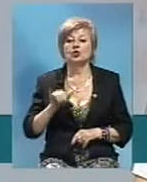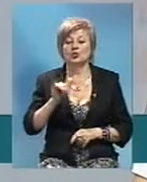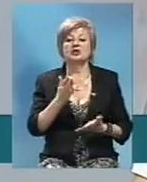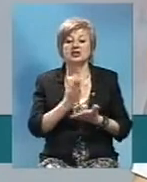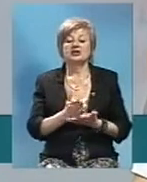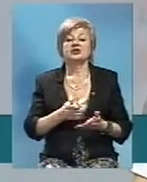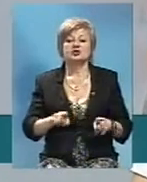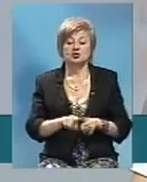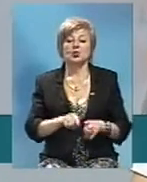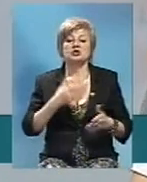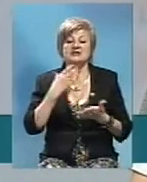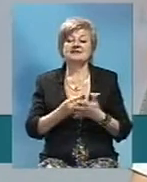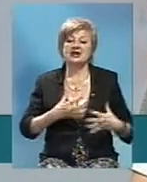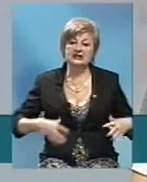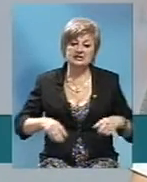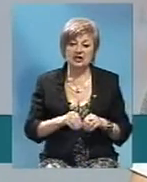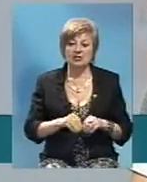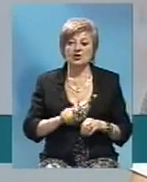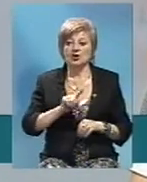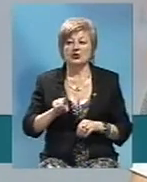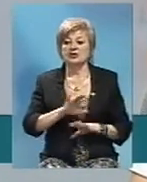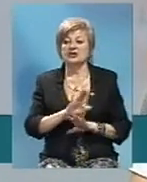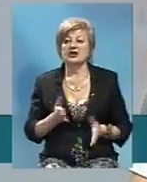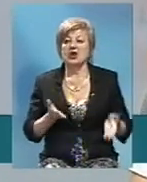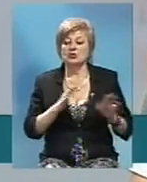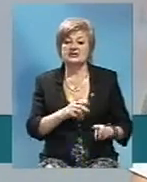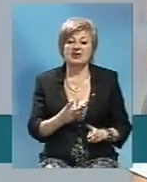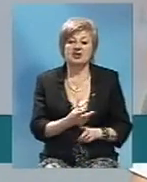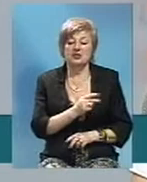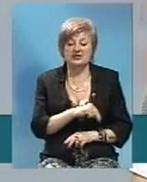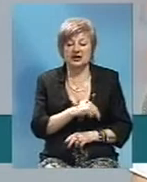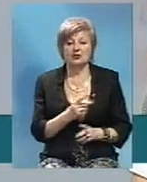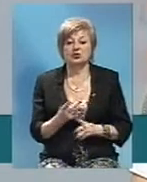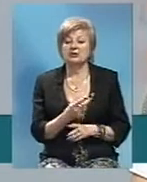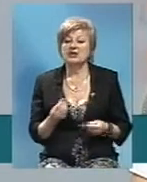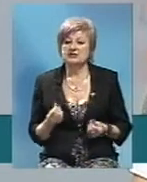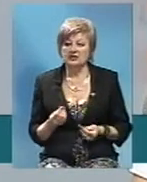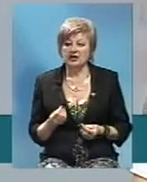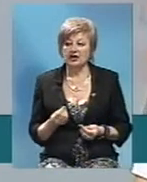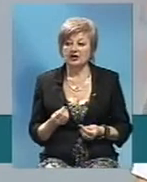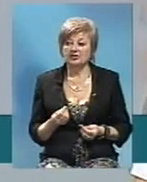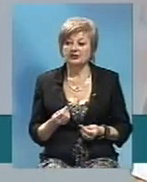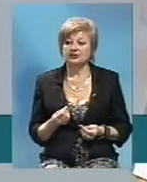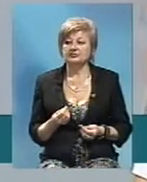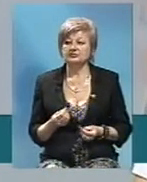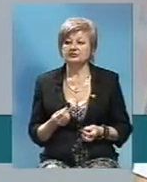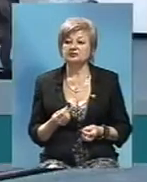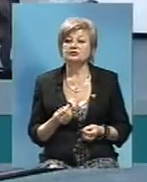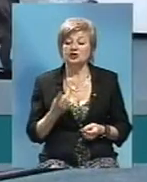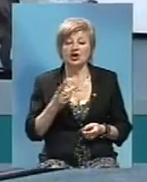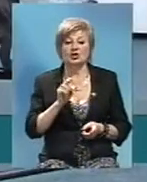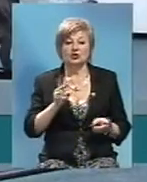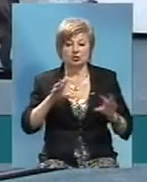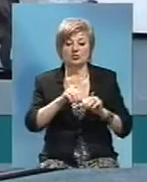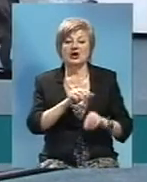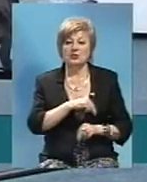как бы тоже экономика и так далее, они не остались, грубо говоря, без работы, без денег. Вот, и вони, и ті, хто у них працює, наймані. Конечно,